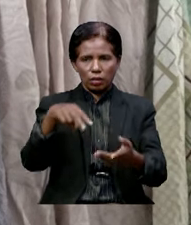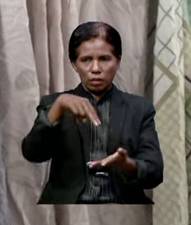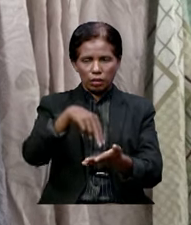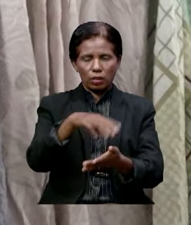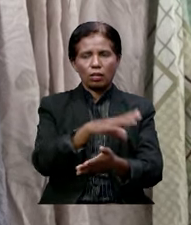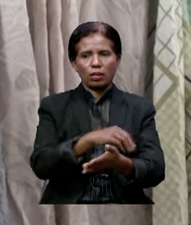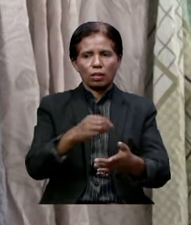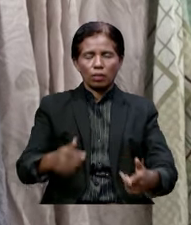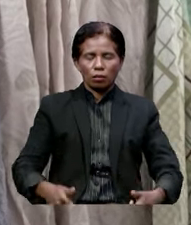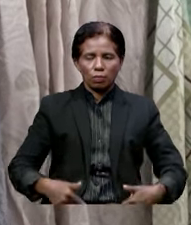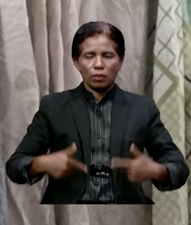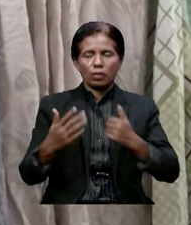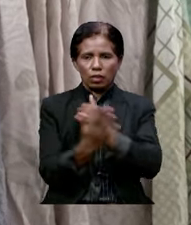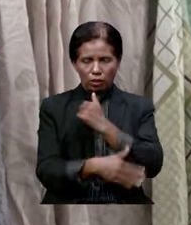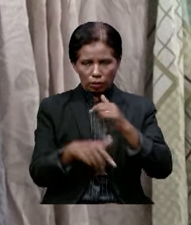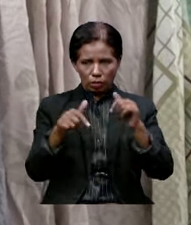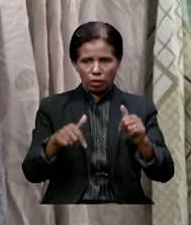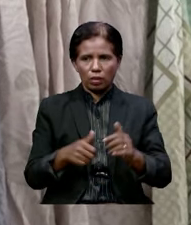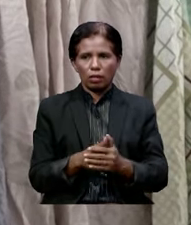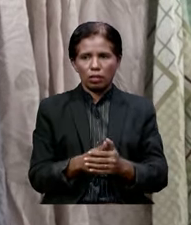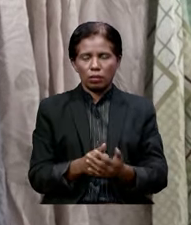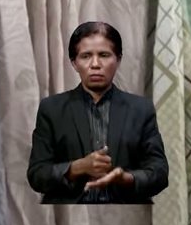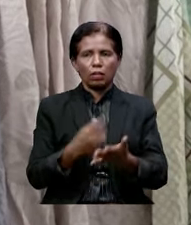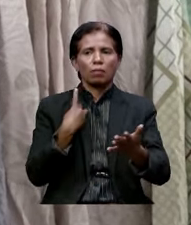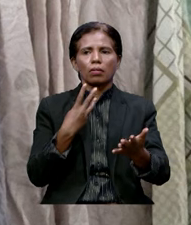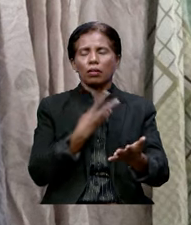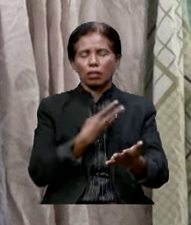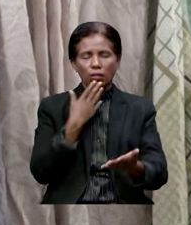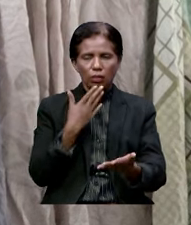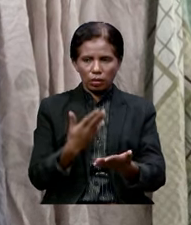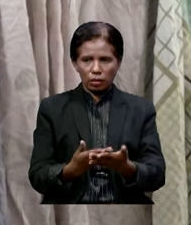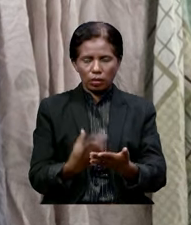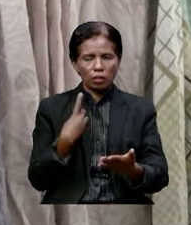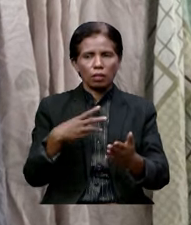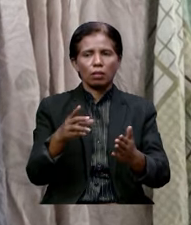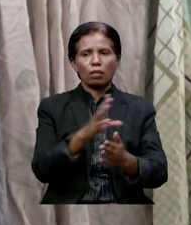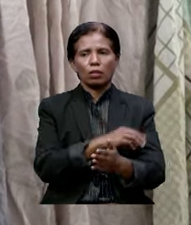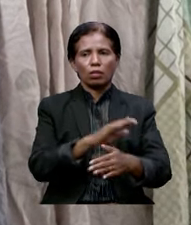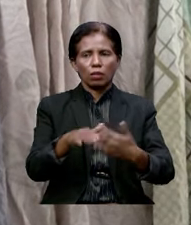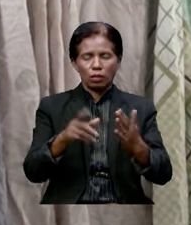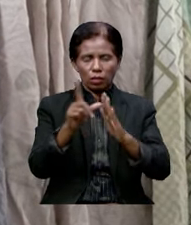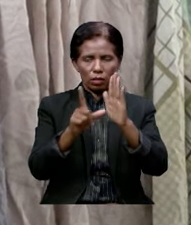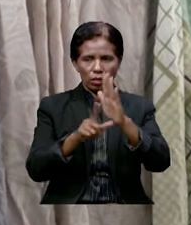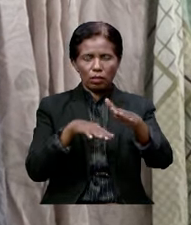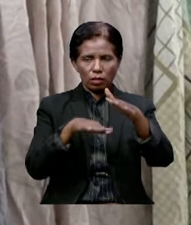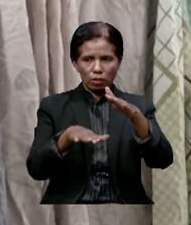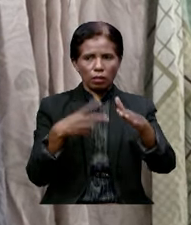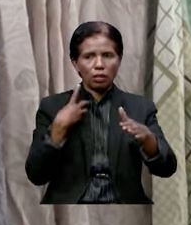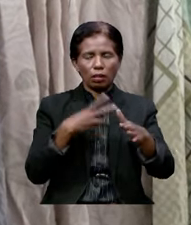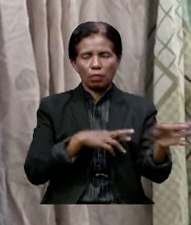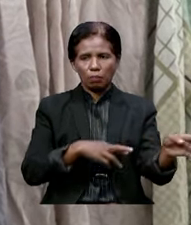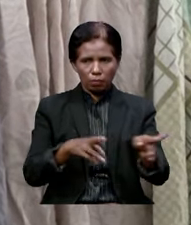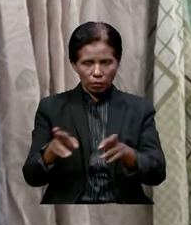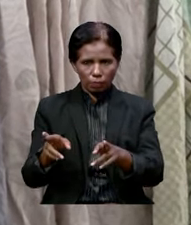e morisha raida ne tratam yo digno. Ita Mauritius lene bene ototul iha lene okos ami pronto